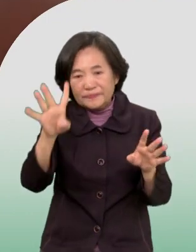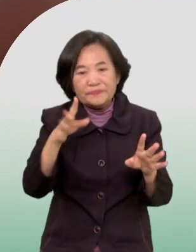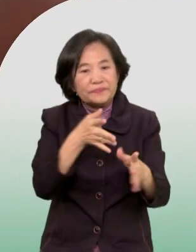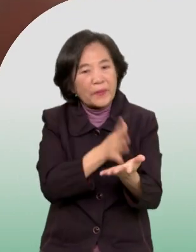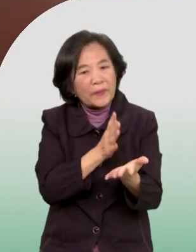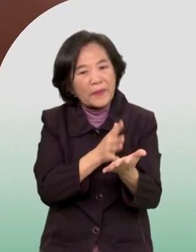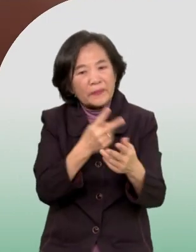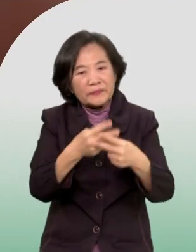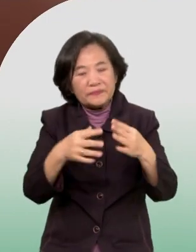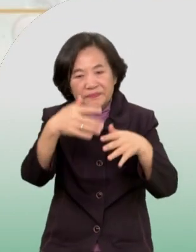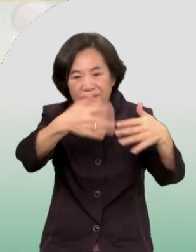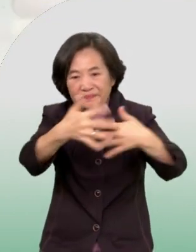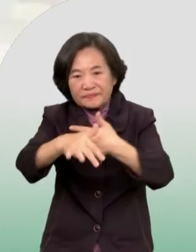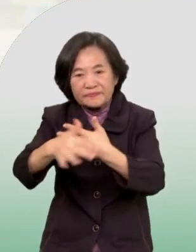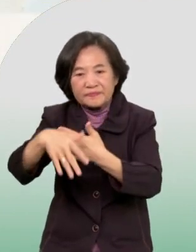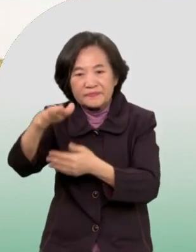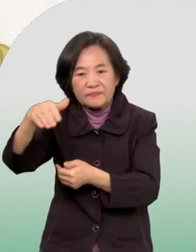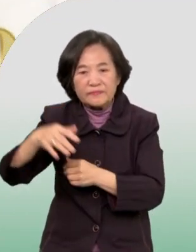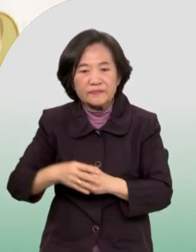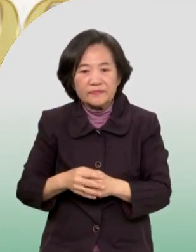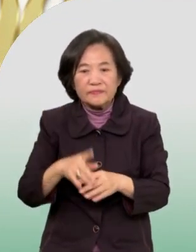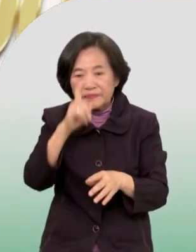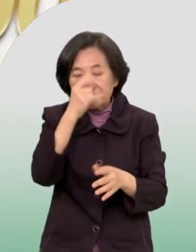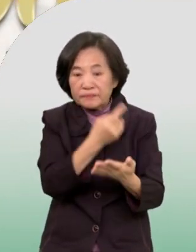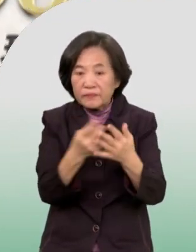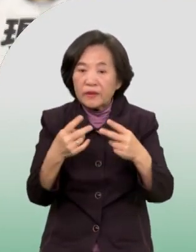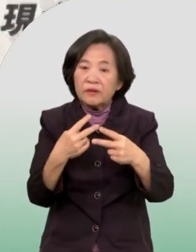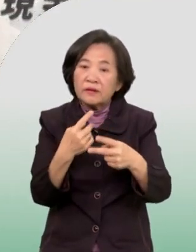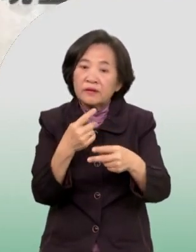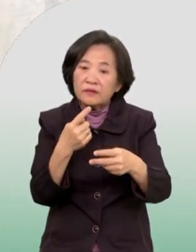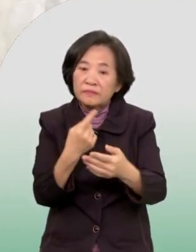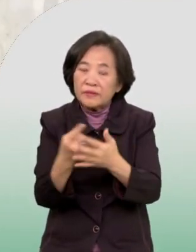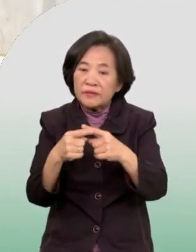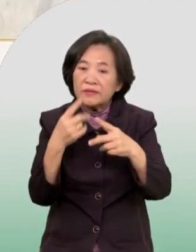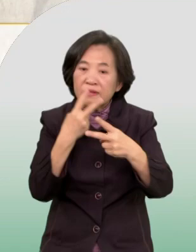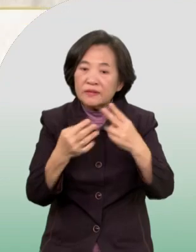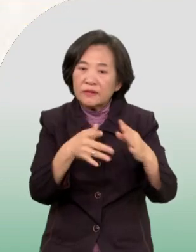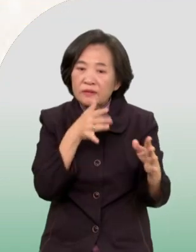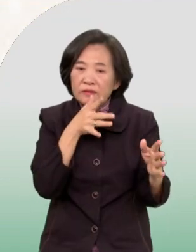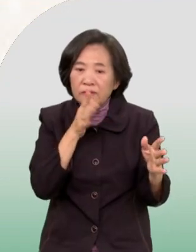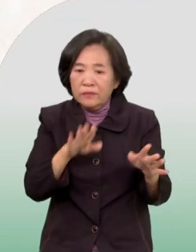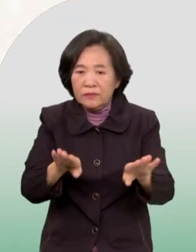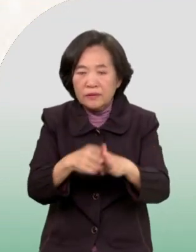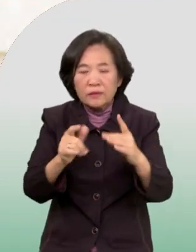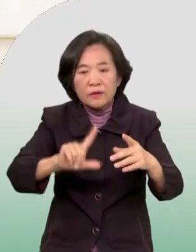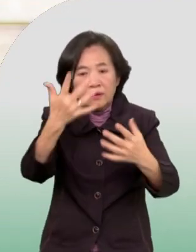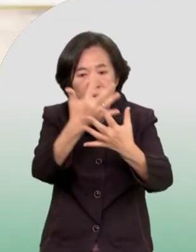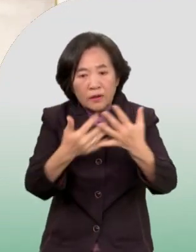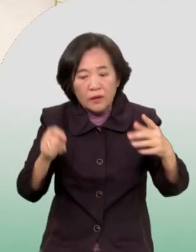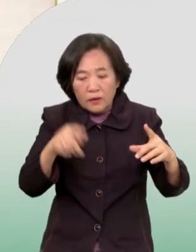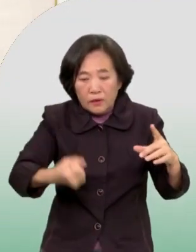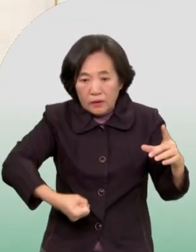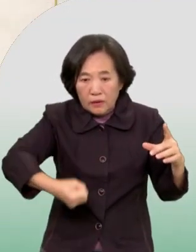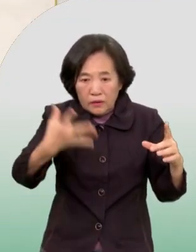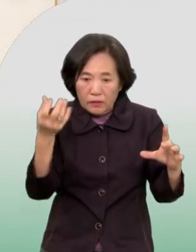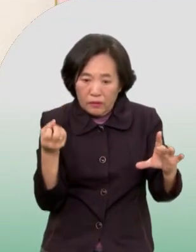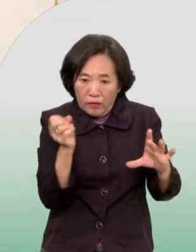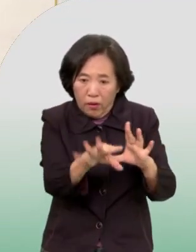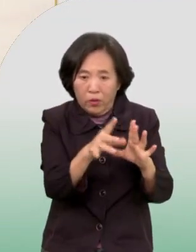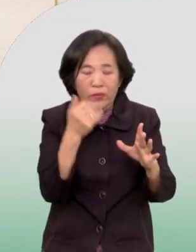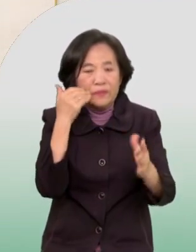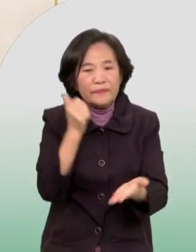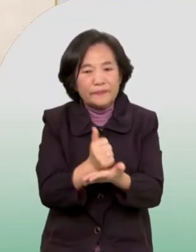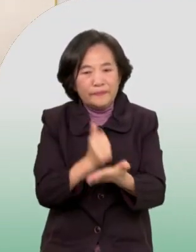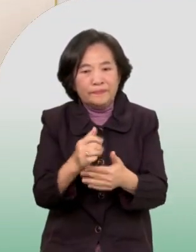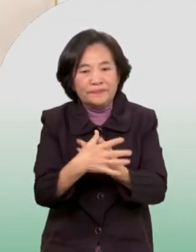合样片正式发通，也请民众打公合的样片，连轮同日上传到经营社交平台，就有机会得到